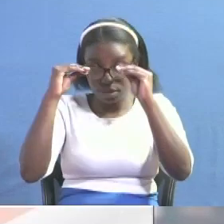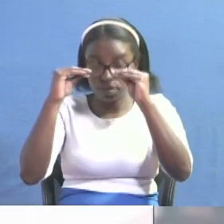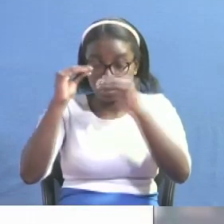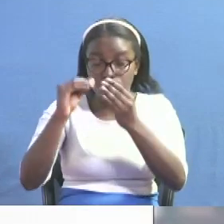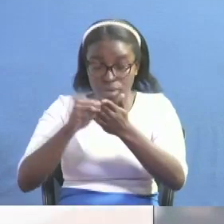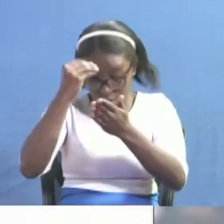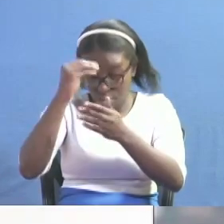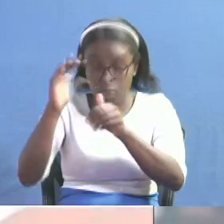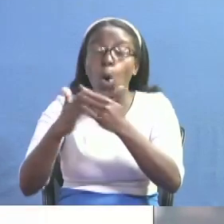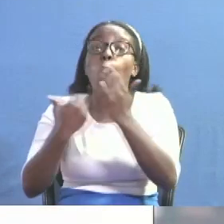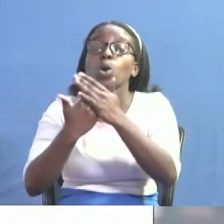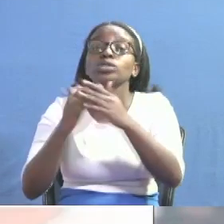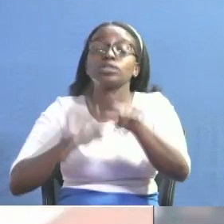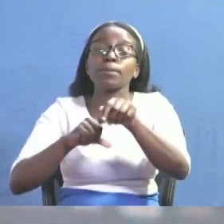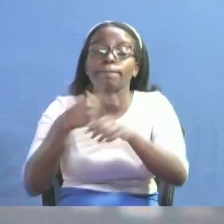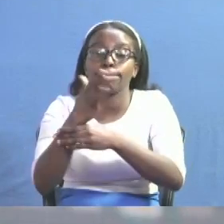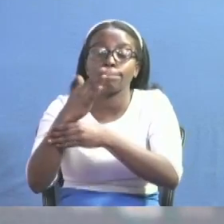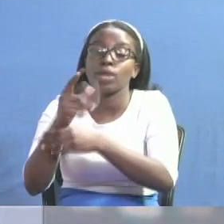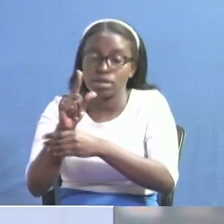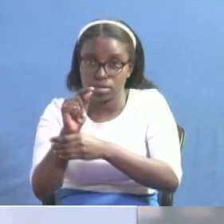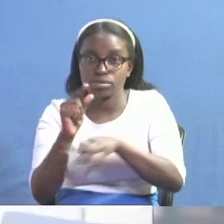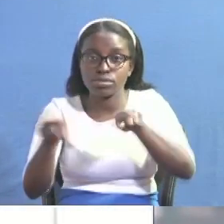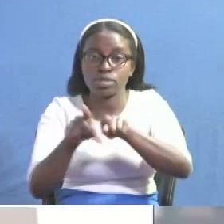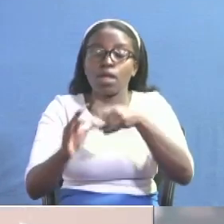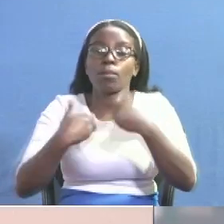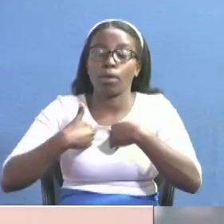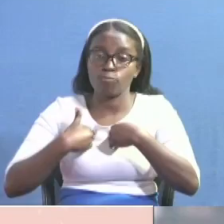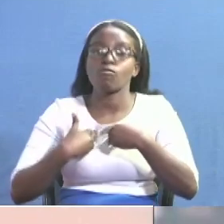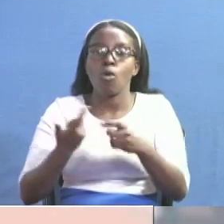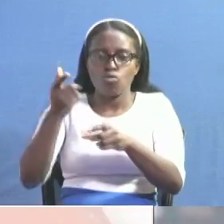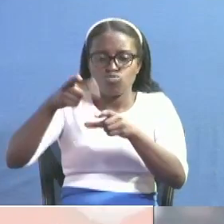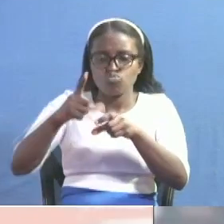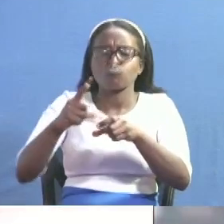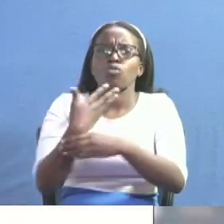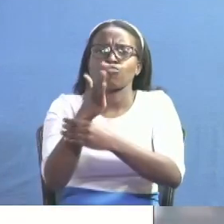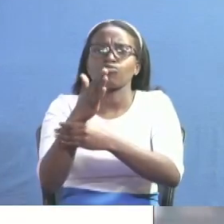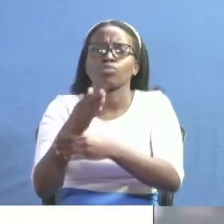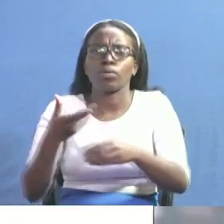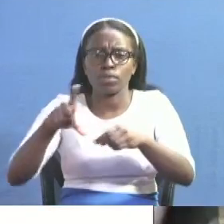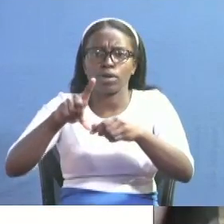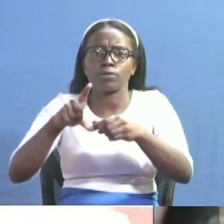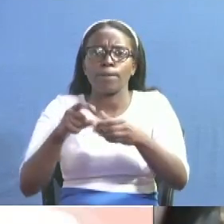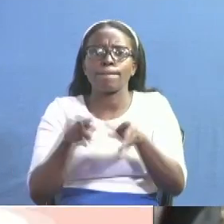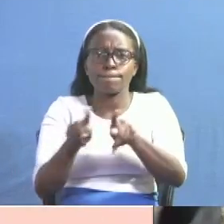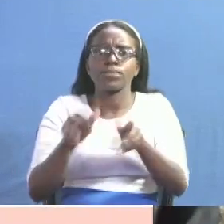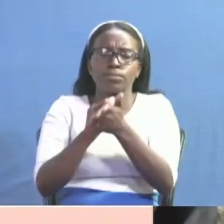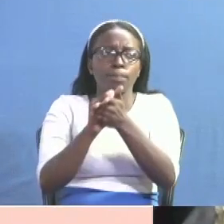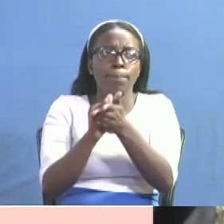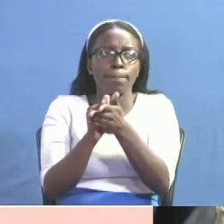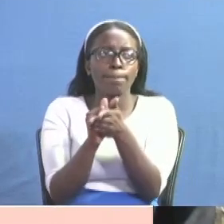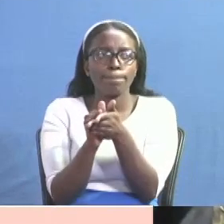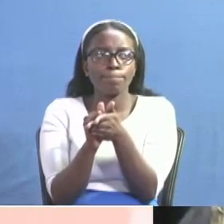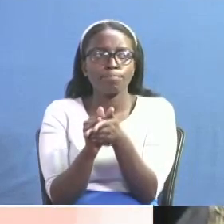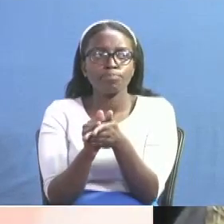wadogo, wakilenga kukabiliana na uhaba wa samaki unaozidi kuongezeka katika eneo hilo. Katika kaunti